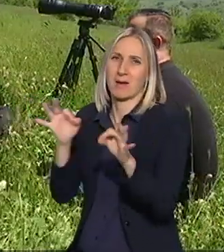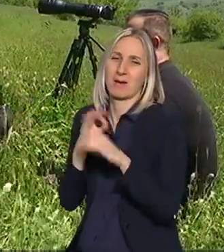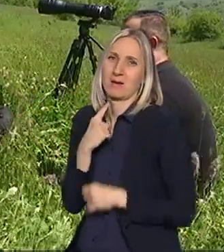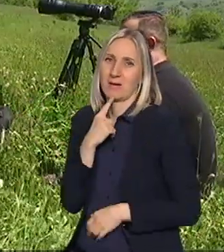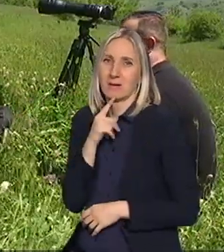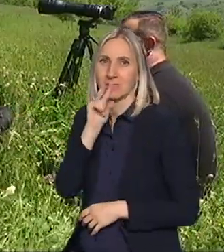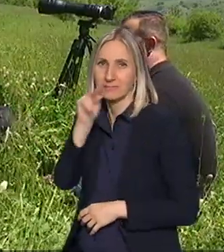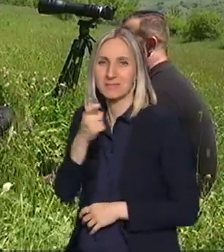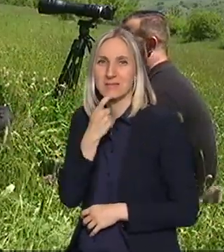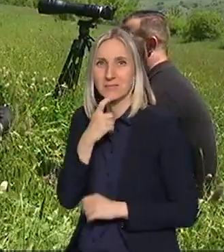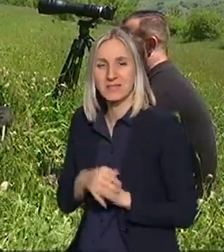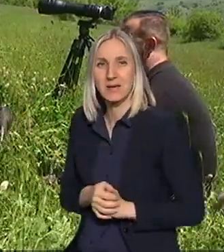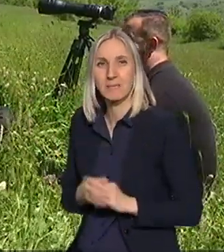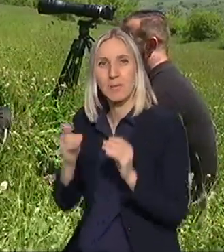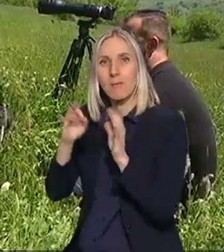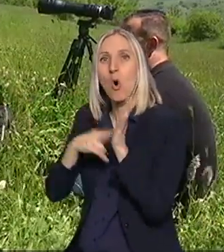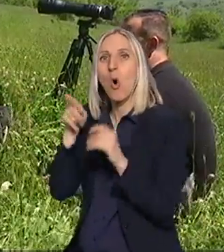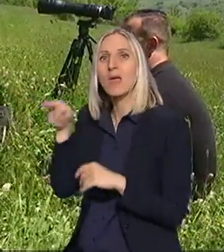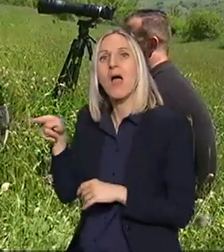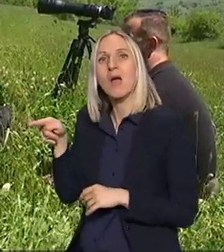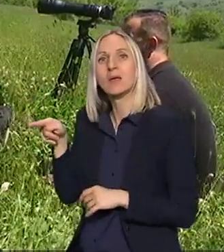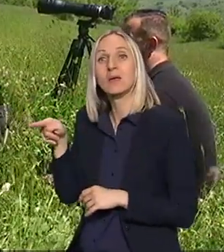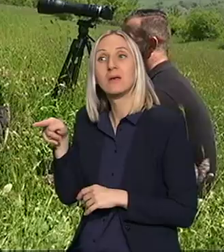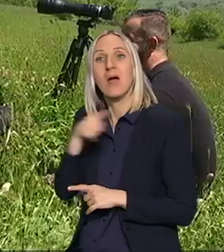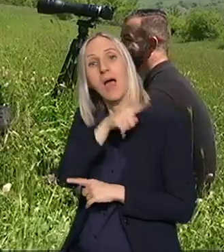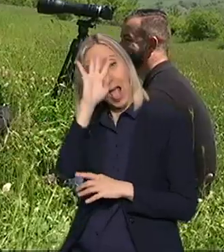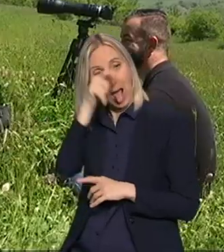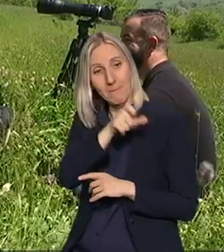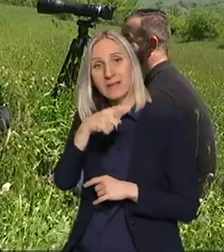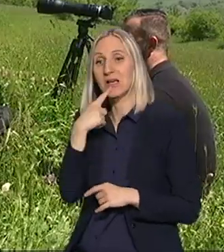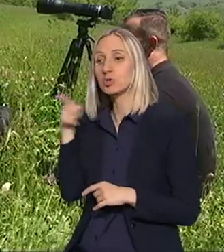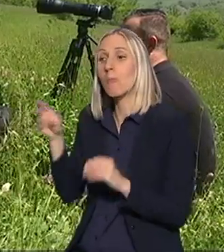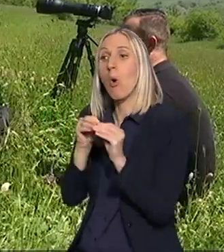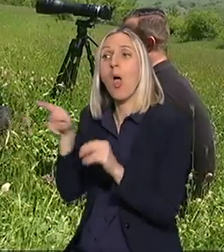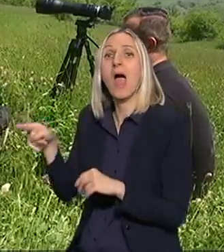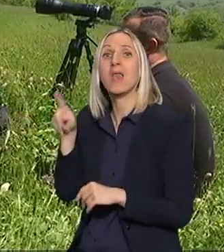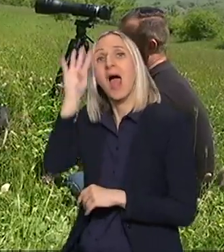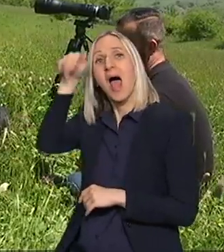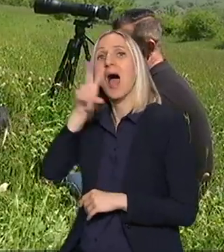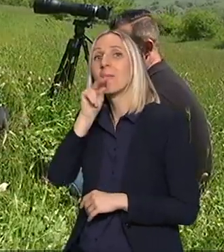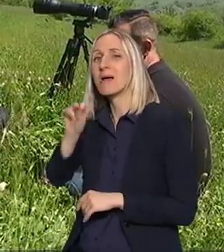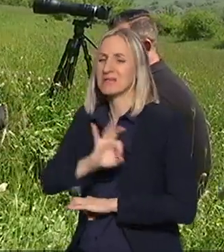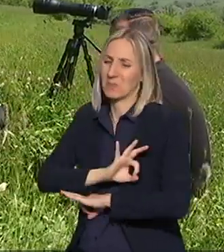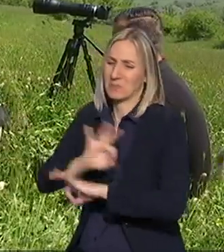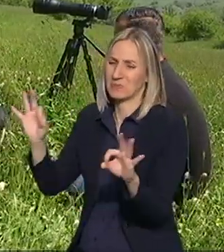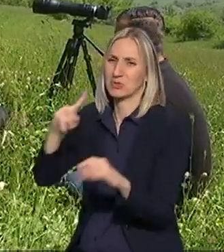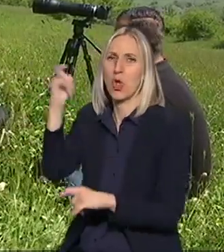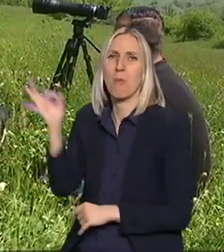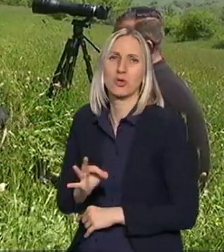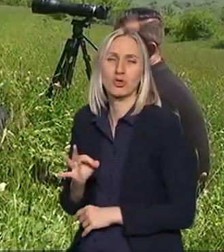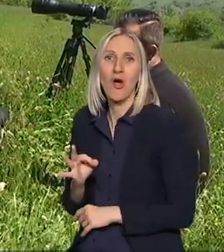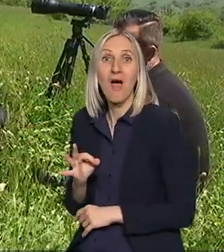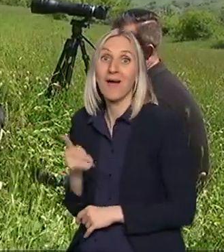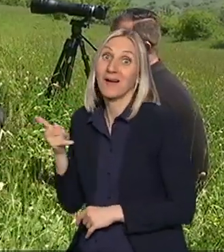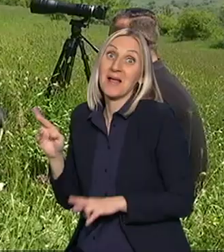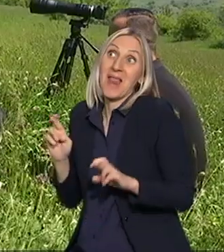Bojane, evo, dobio si pohvalu da je tvoj albanski savršen. Ja se nadam, znači, ja sam...